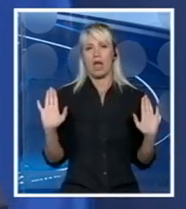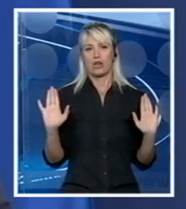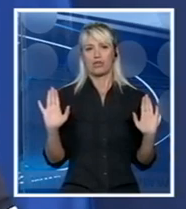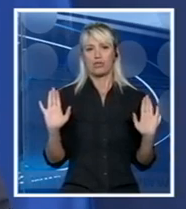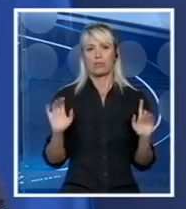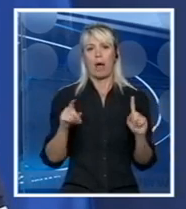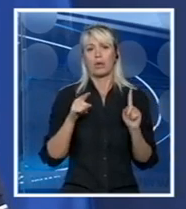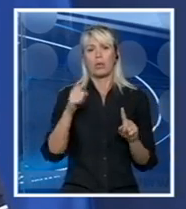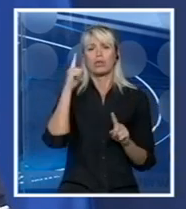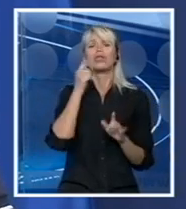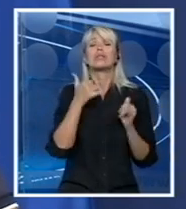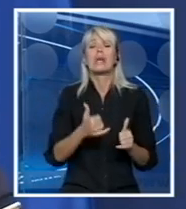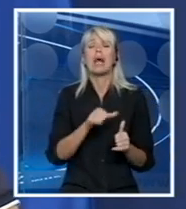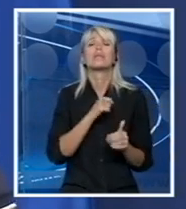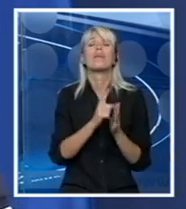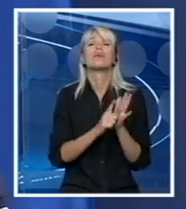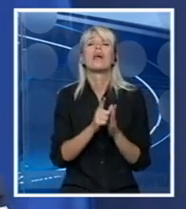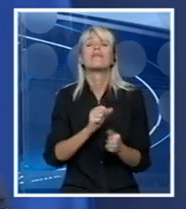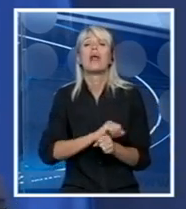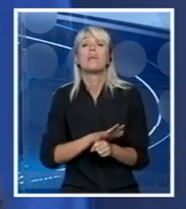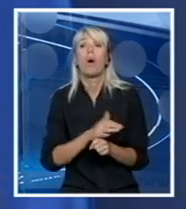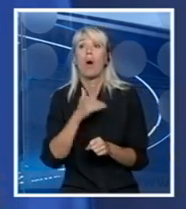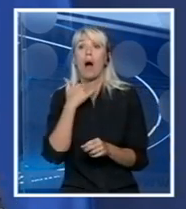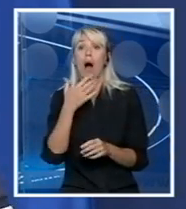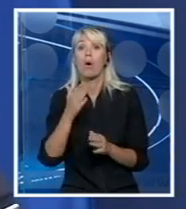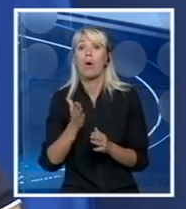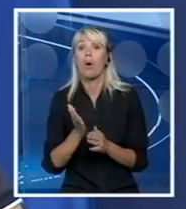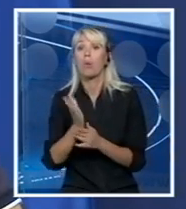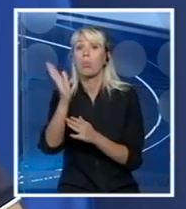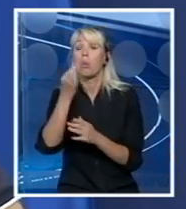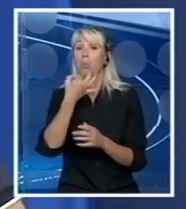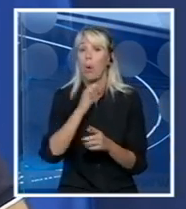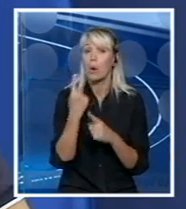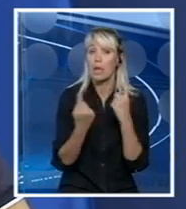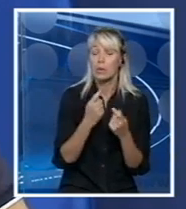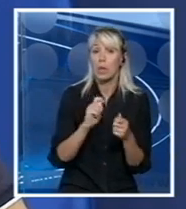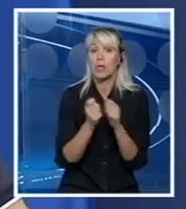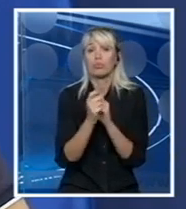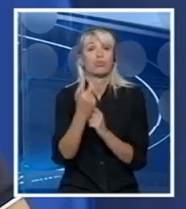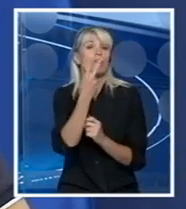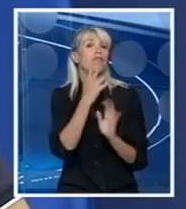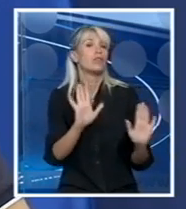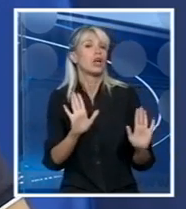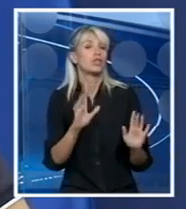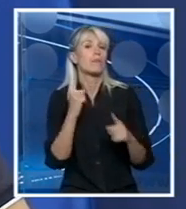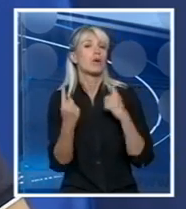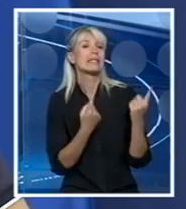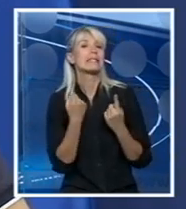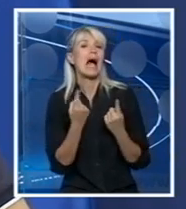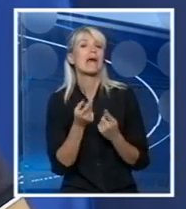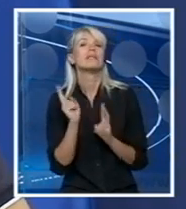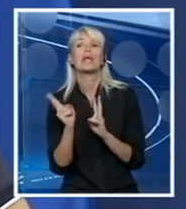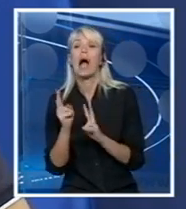virus aktivan i kad je prisutan, ako bude nekih promena, to će se svakako menjati u zavisnosti od